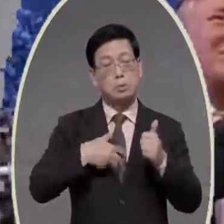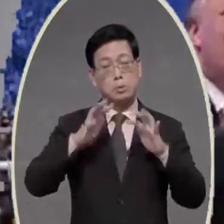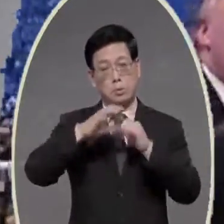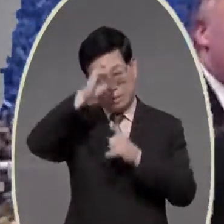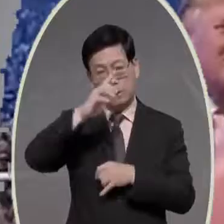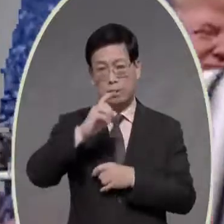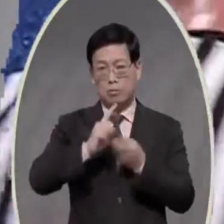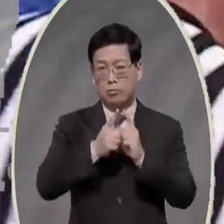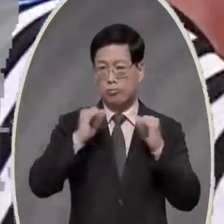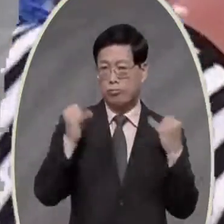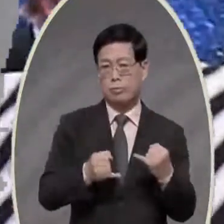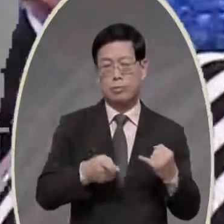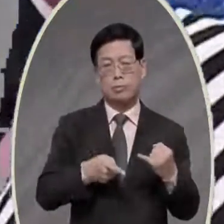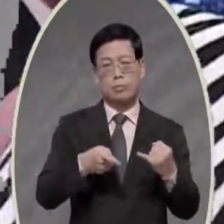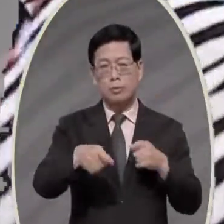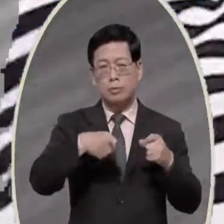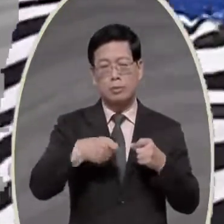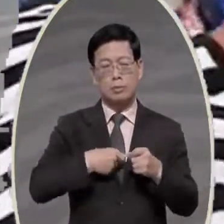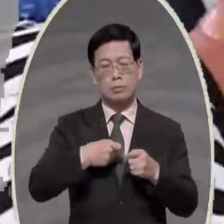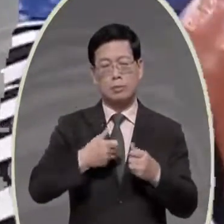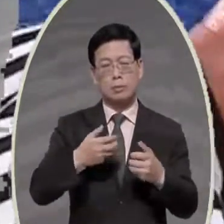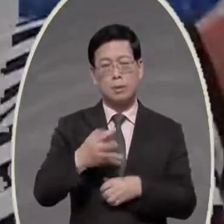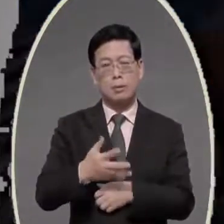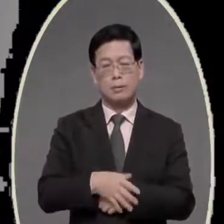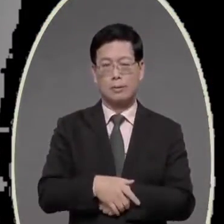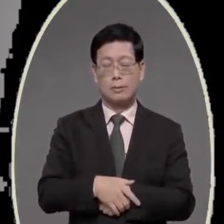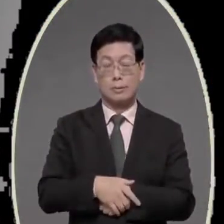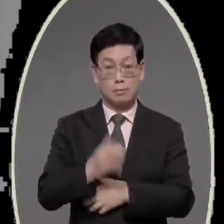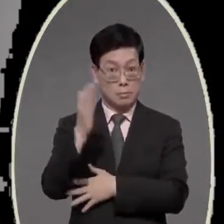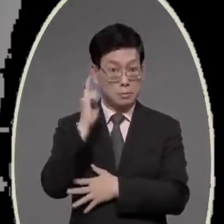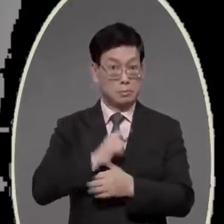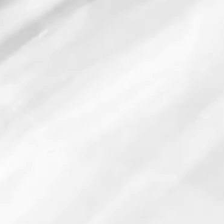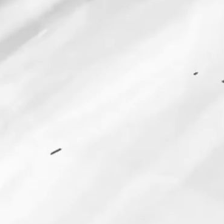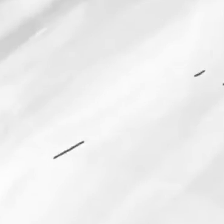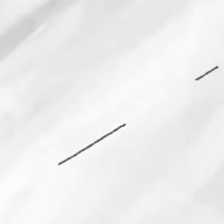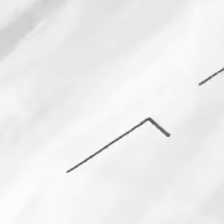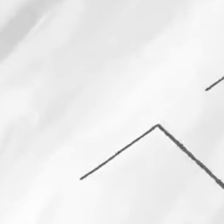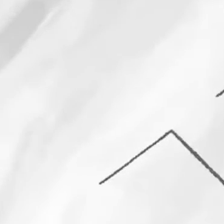为什么要背个前瞻基础建设计划？国家的领导人